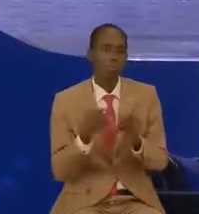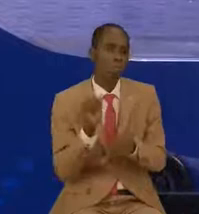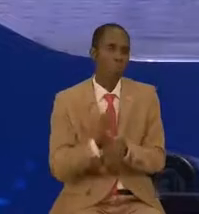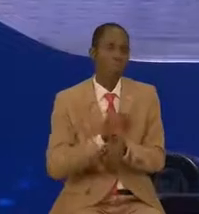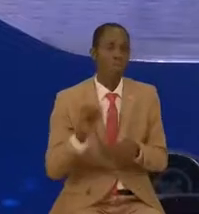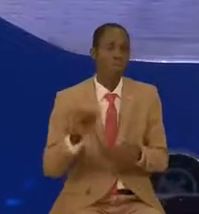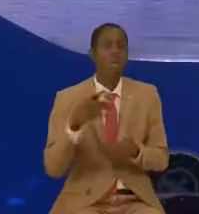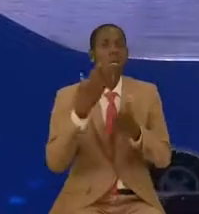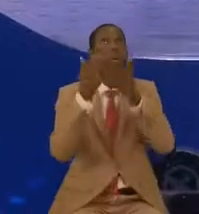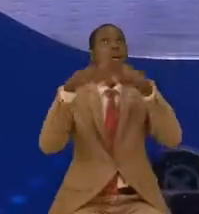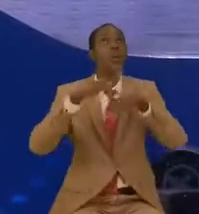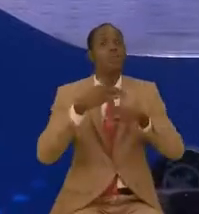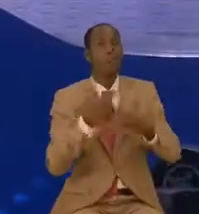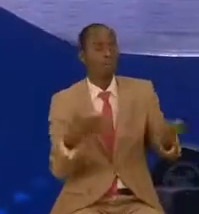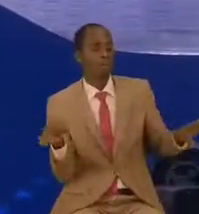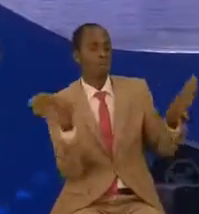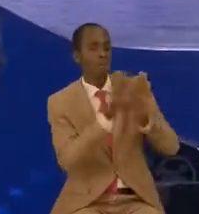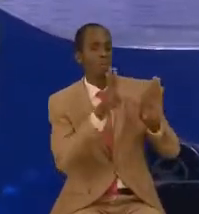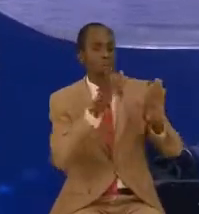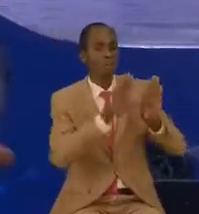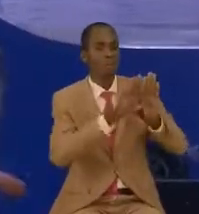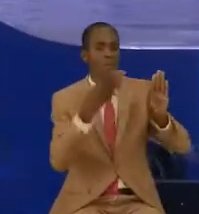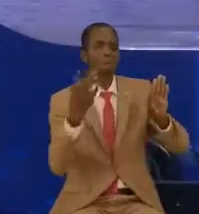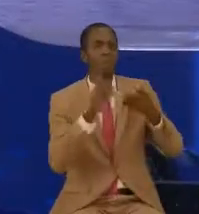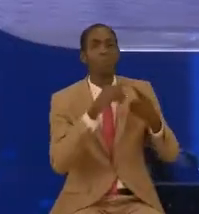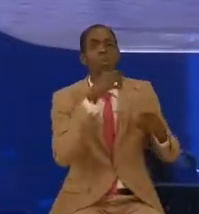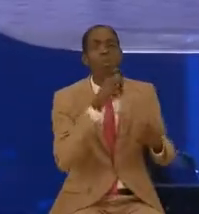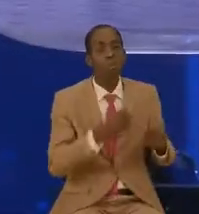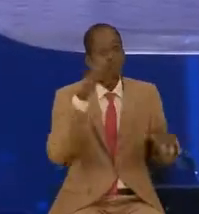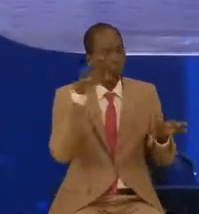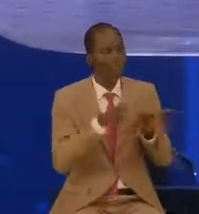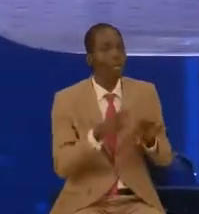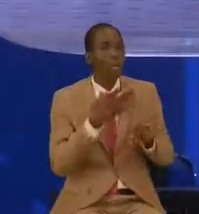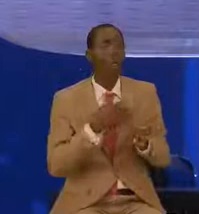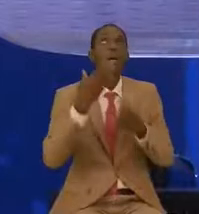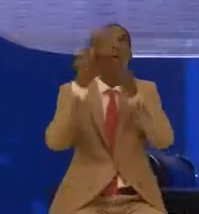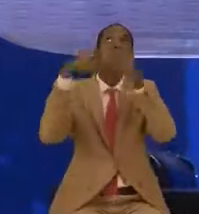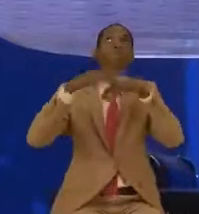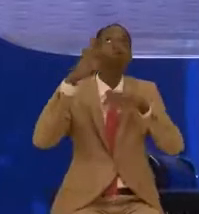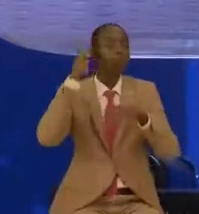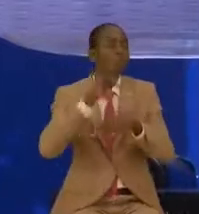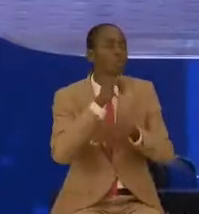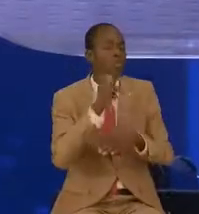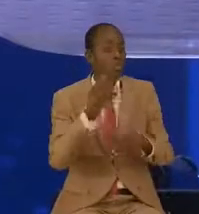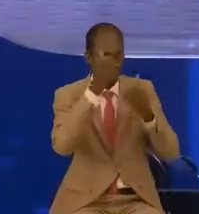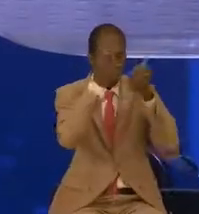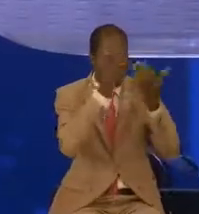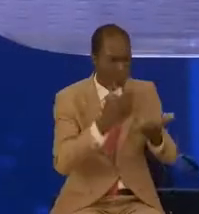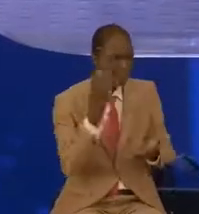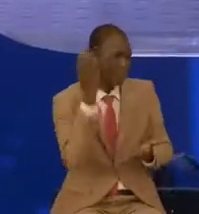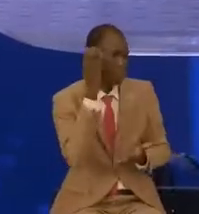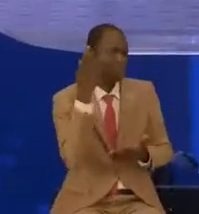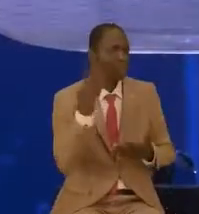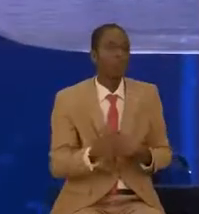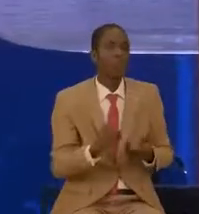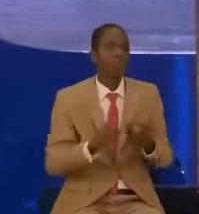fermé la porte contre l'ancienne alliance. Le ciel ne veut pas écouter les rituels, ou les rites,